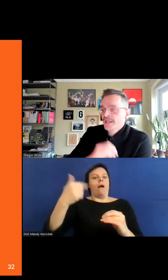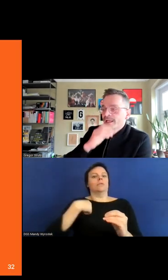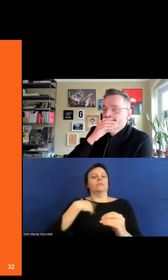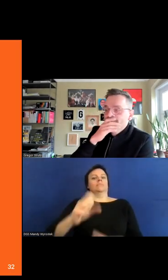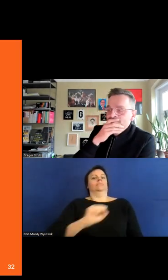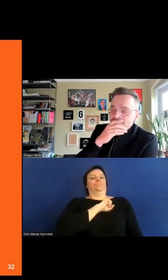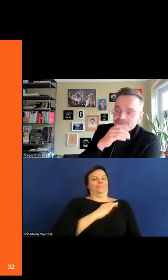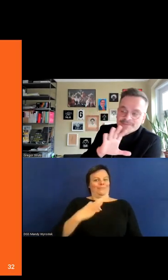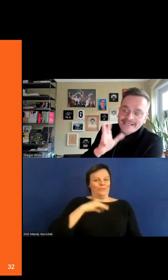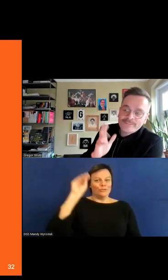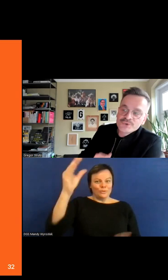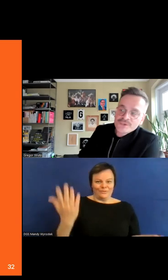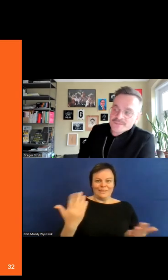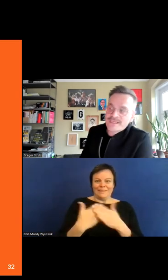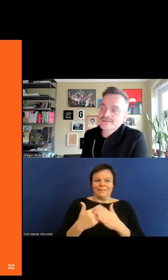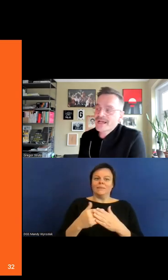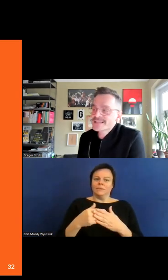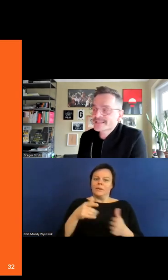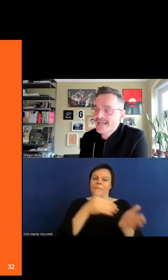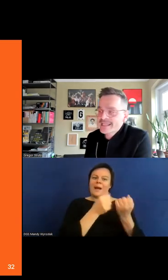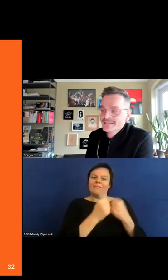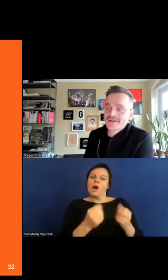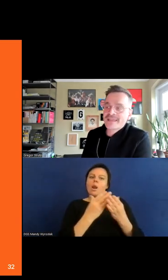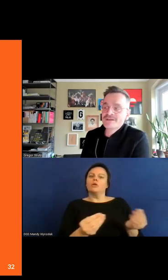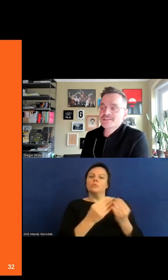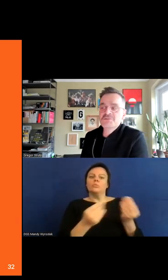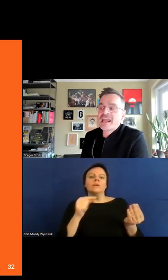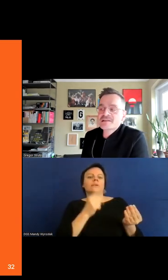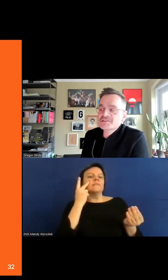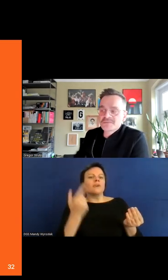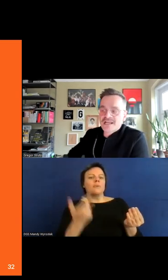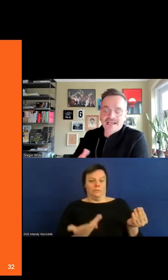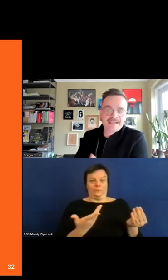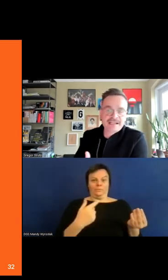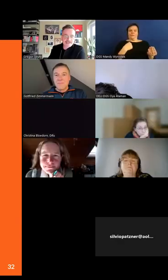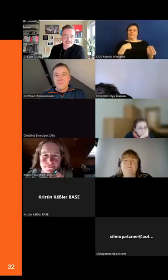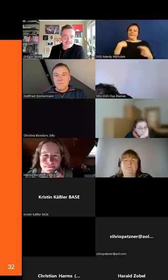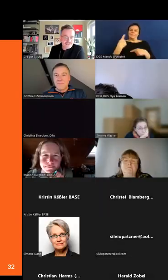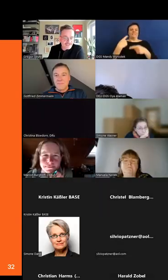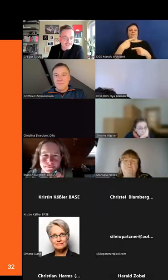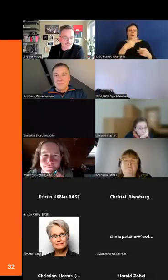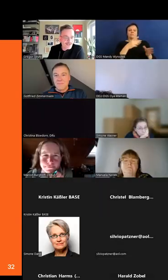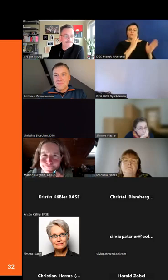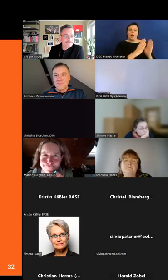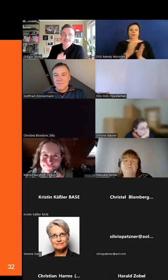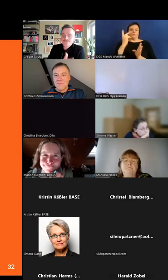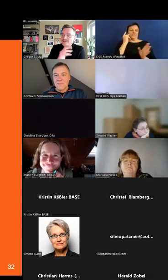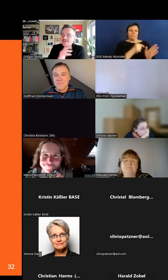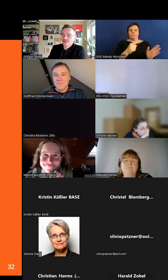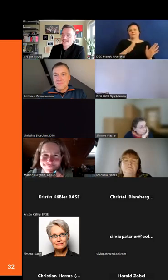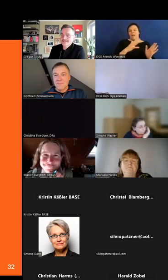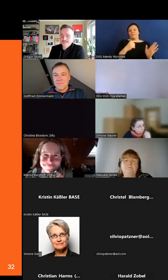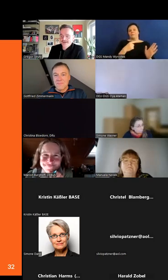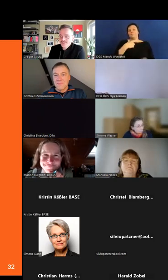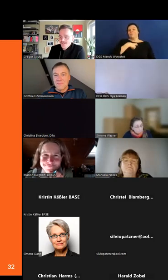zweiter mythos barrierefreies design ist freiwillig und eigentlich gibt es gar keine klaren richtlinien darüber natürlich